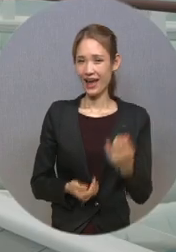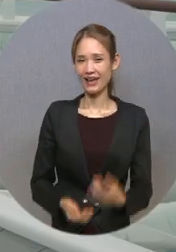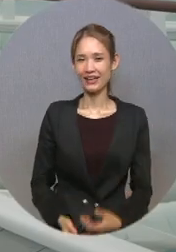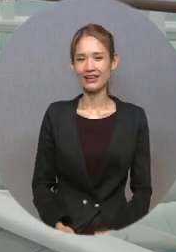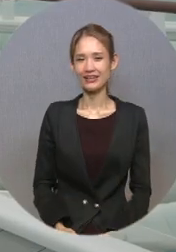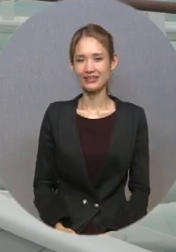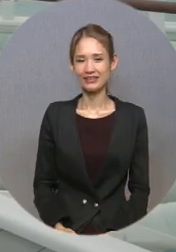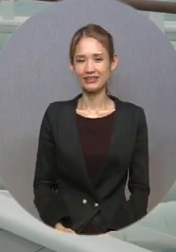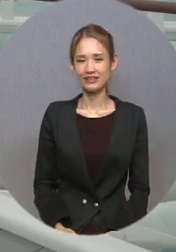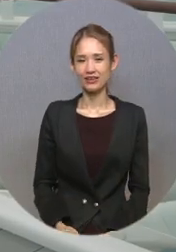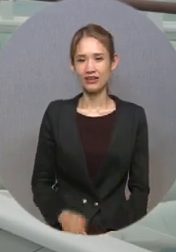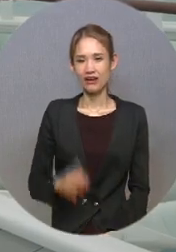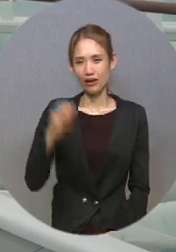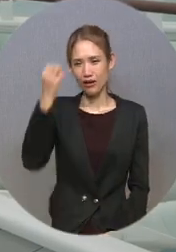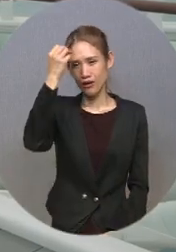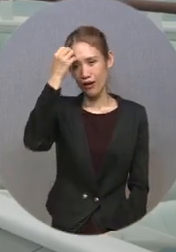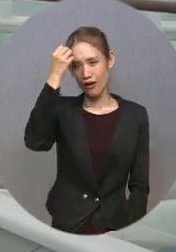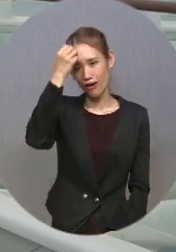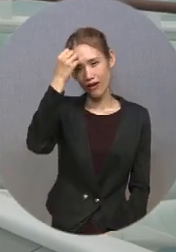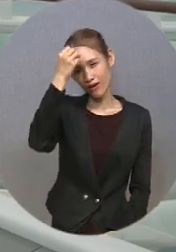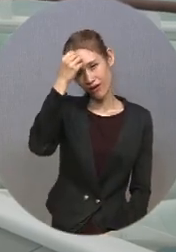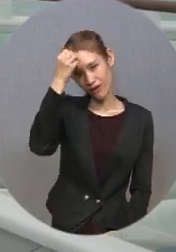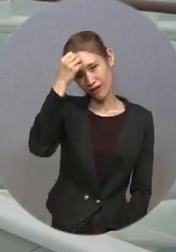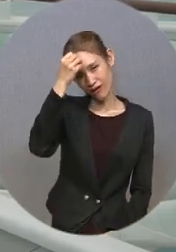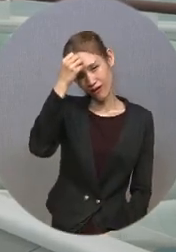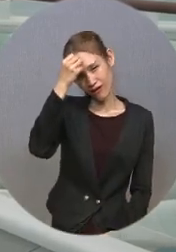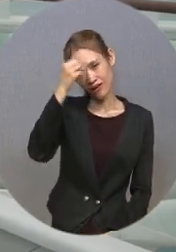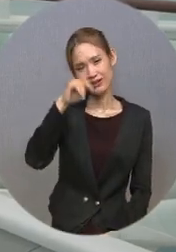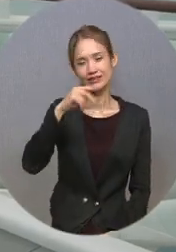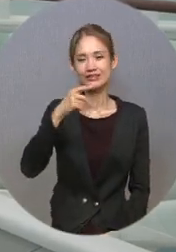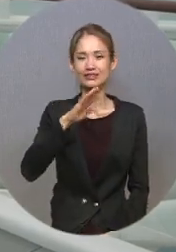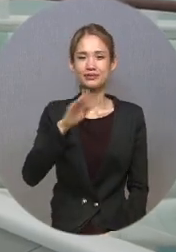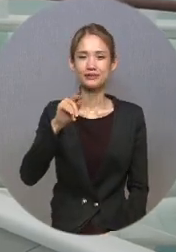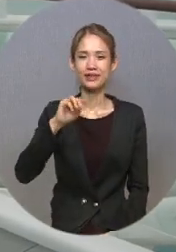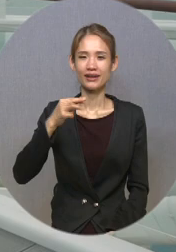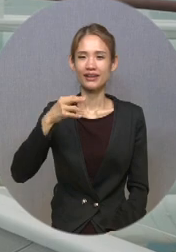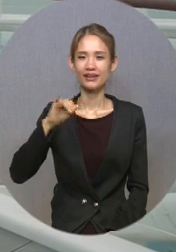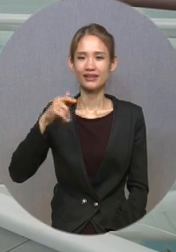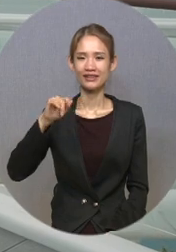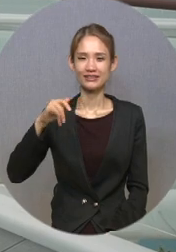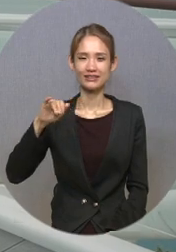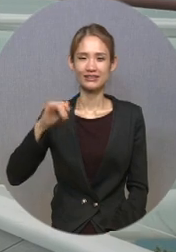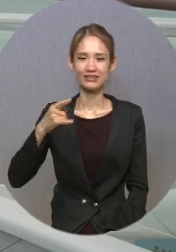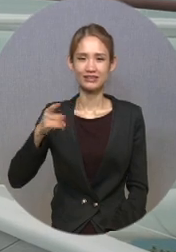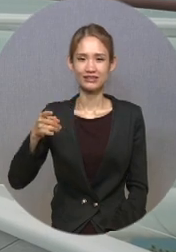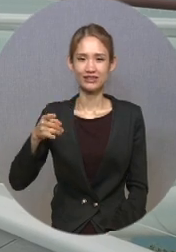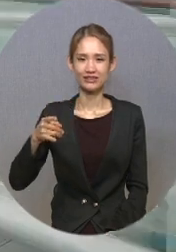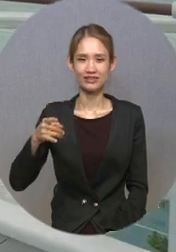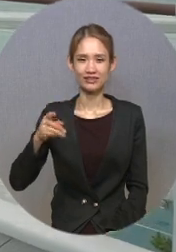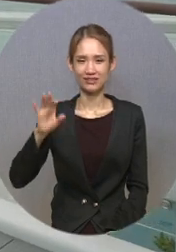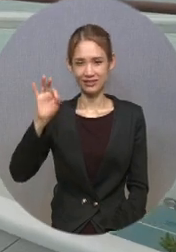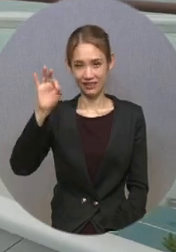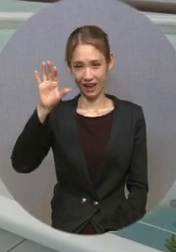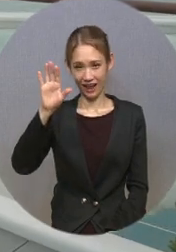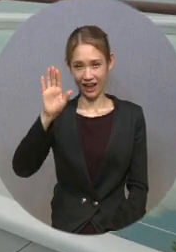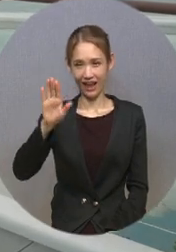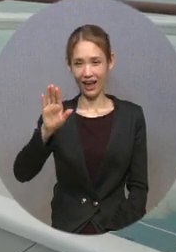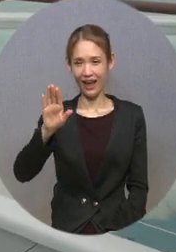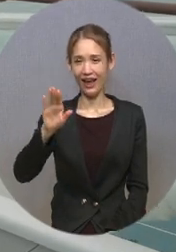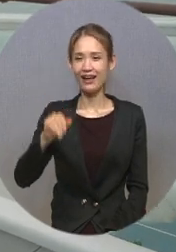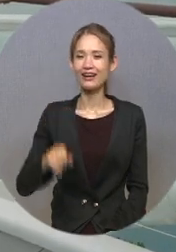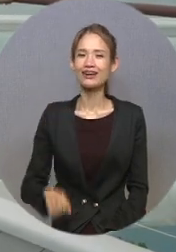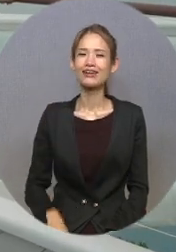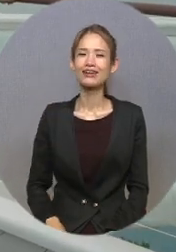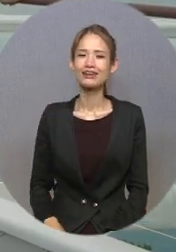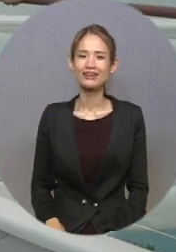사실 저 지금 너무 어지러워서 뭔 네. 기억도 잤잖아요. 스! 스! 스바라시네! 잠깐! 뭐 스바라시네